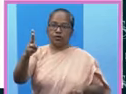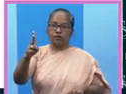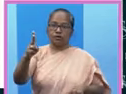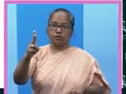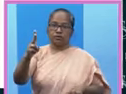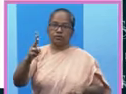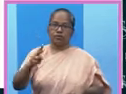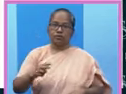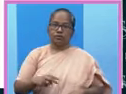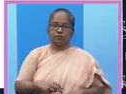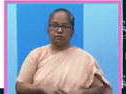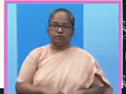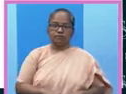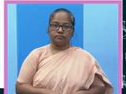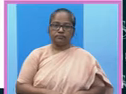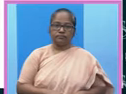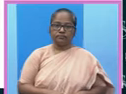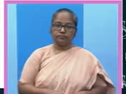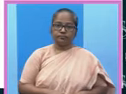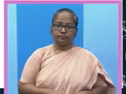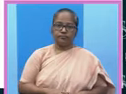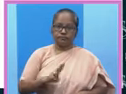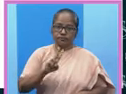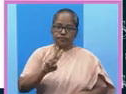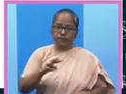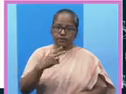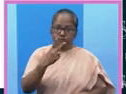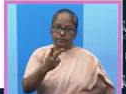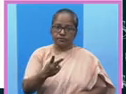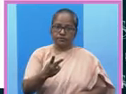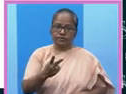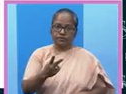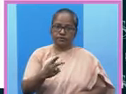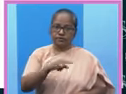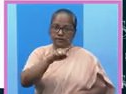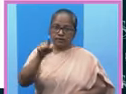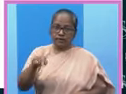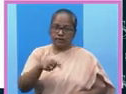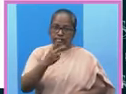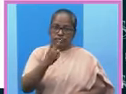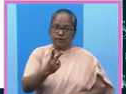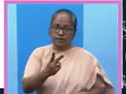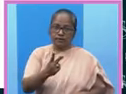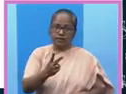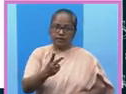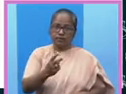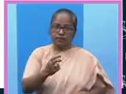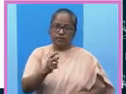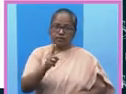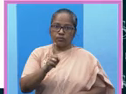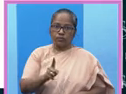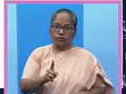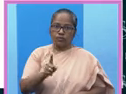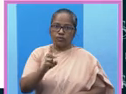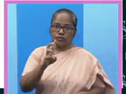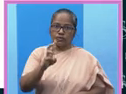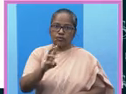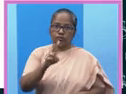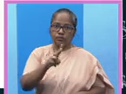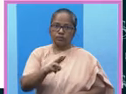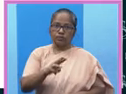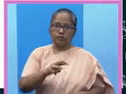இன்ட்டு பையார்ஸ்கே. புரிஞ்சதா? இப்போ இங்கே பாருங்கள், இந்த வட்டம் என்ன செய்யப்பட்டிருக்கிறது, 3 சம